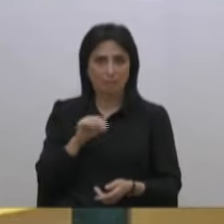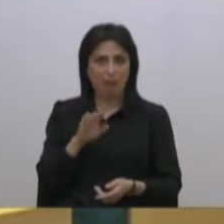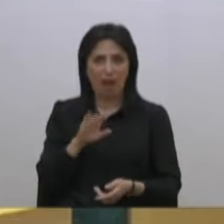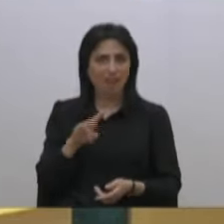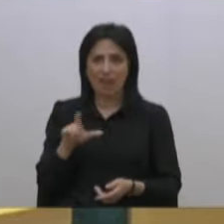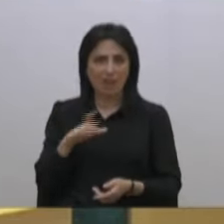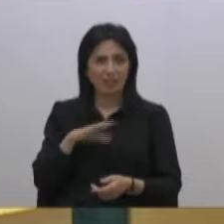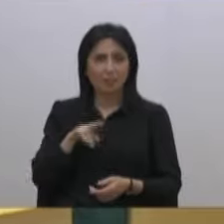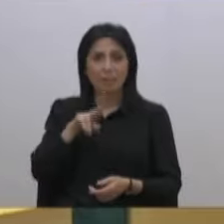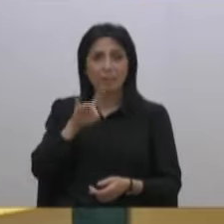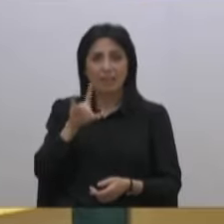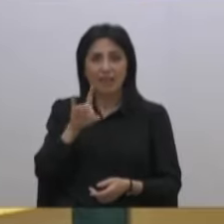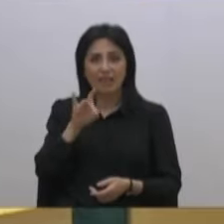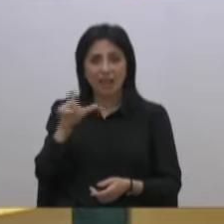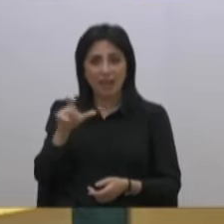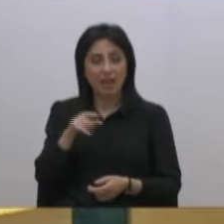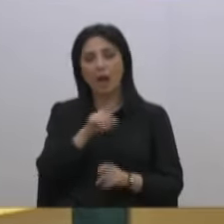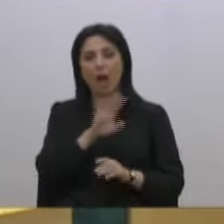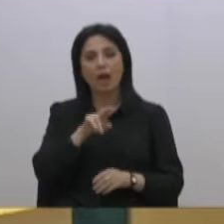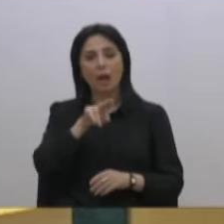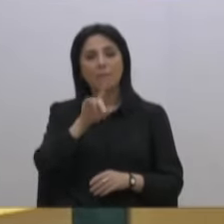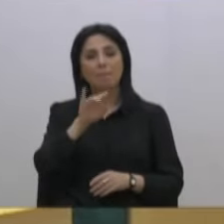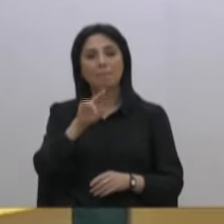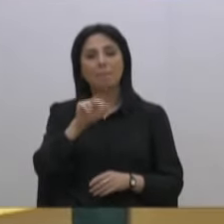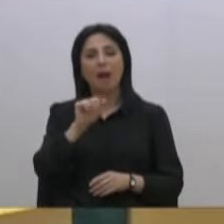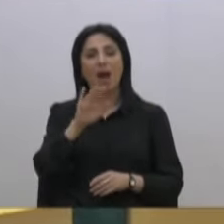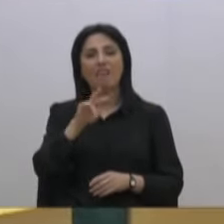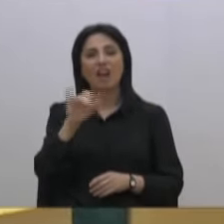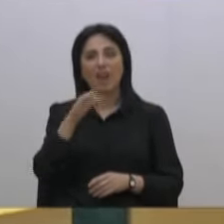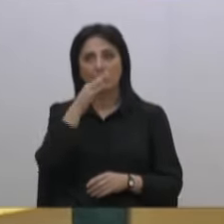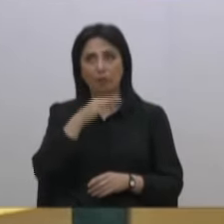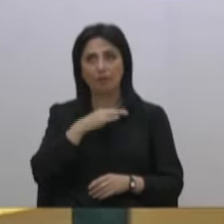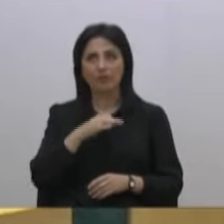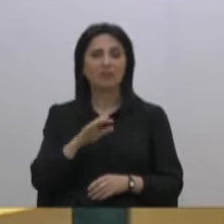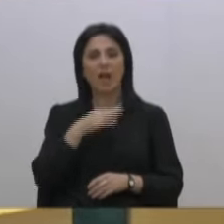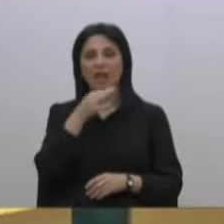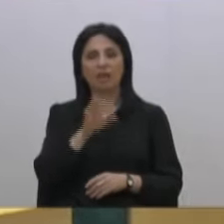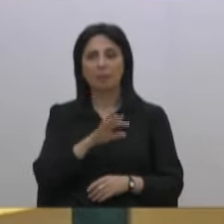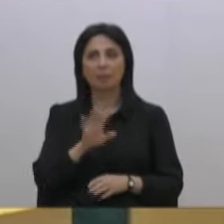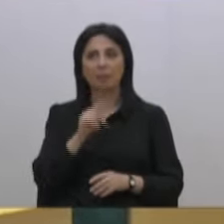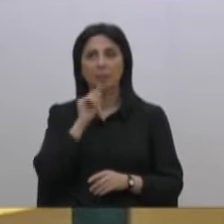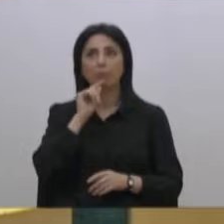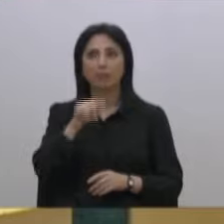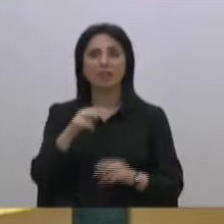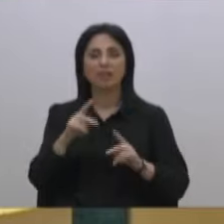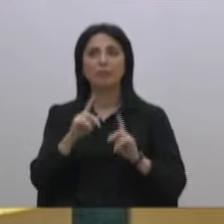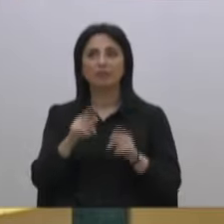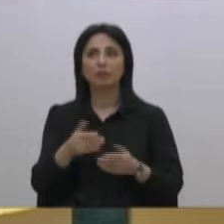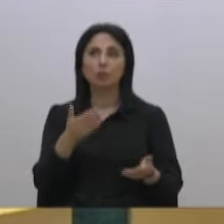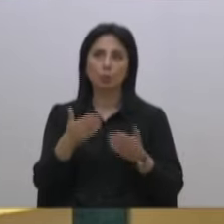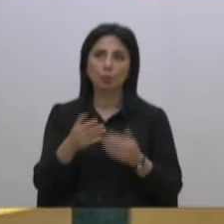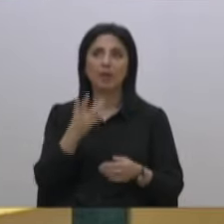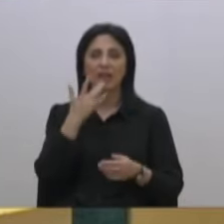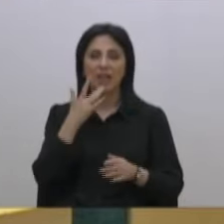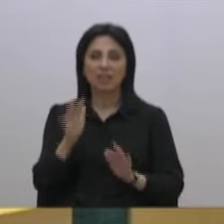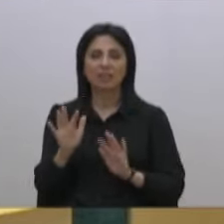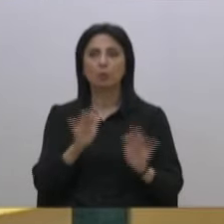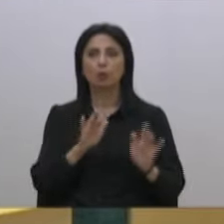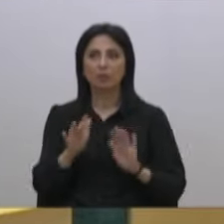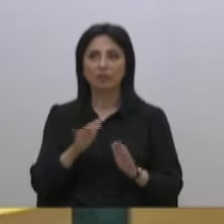პეტრეზე შეგეკითხე. არა, თქვენ რომ პავლეზე მკითხეთ და მე მასე აღარ გვიპასხო და ბოლოს როგორც იქნა რაღაც წამოწვა და დამიდასტურა, რომ თურმე